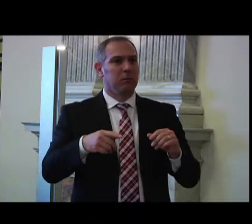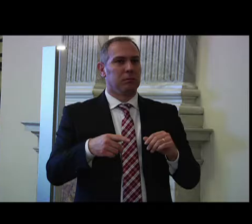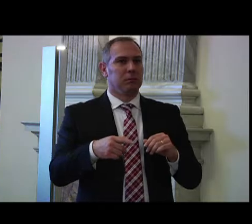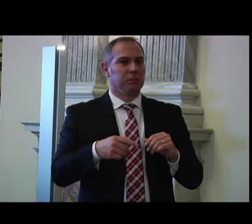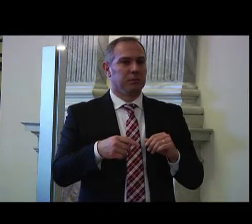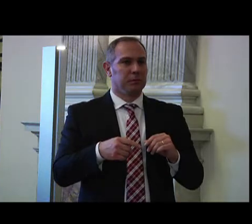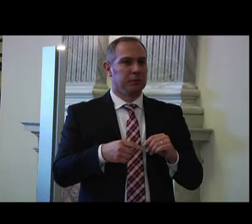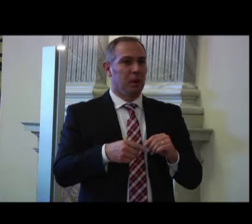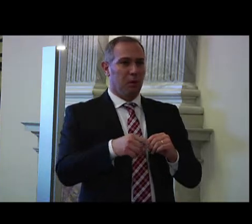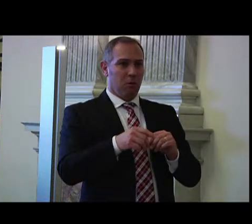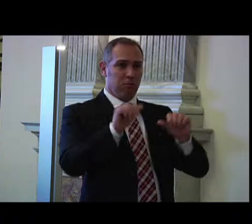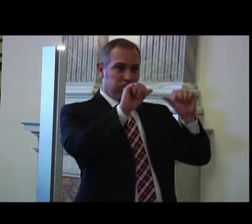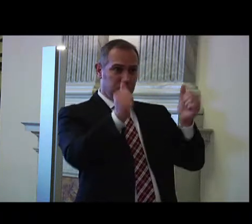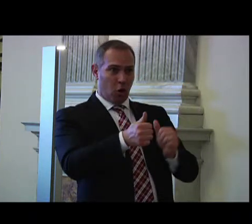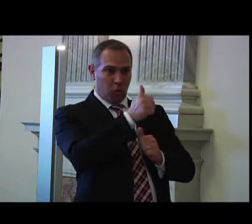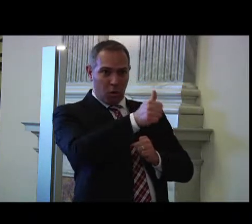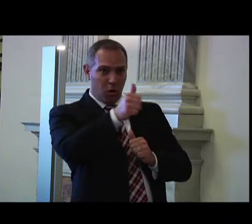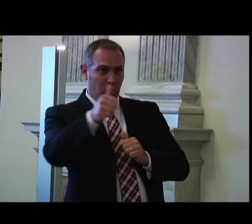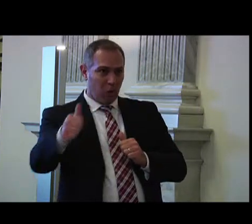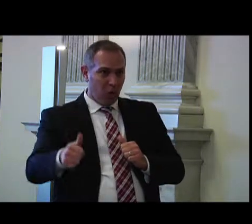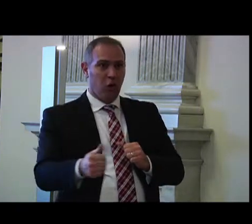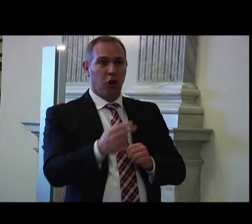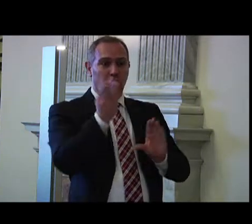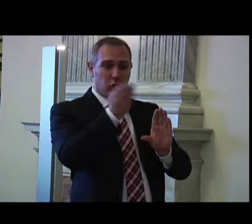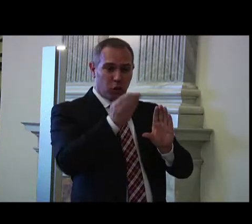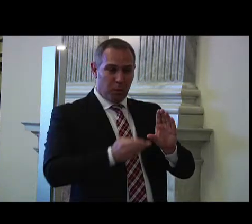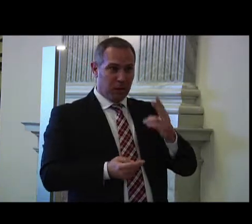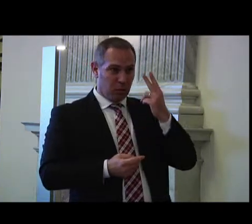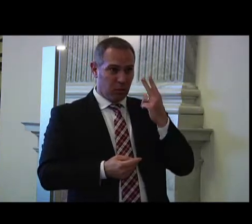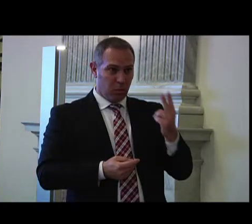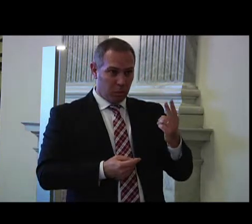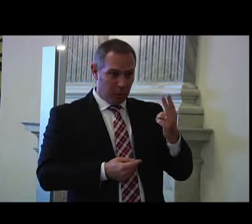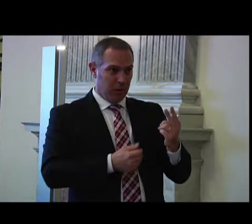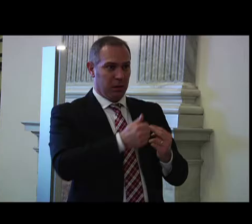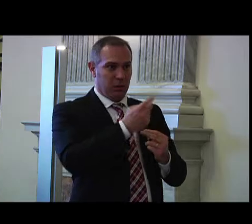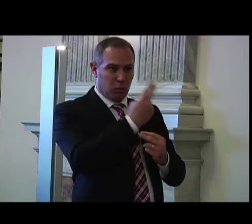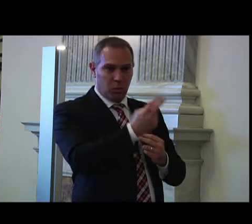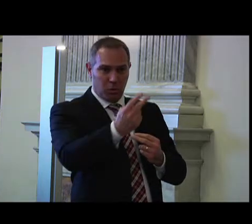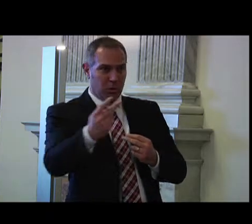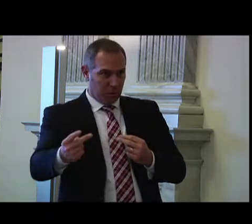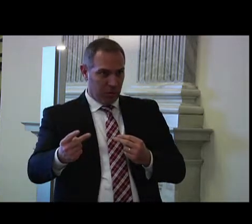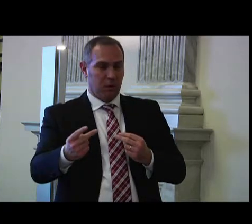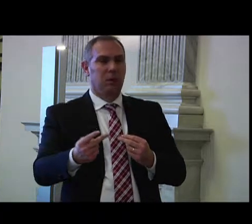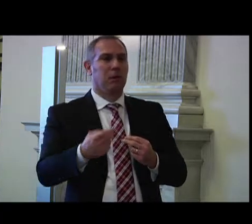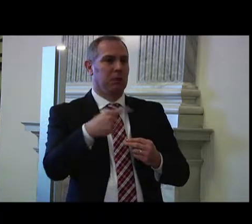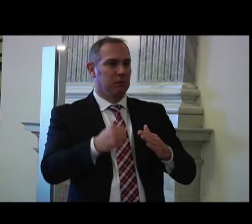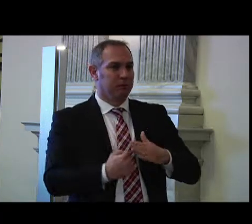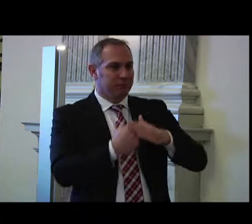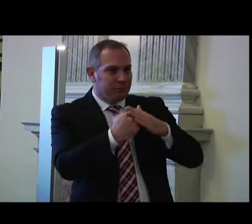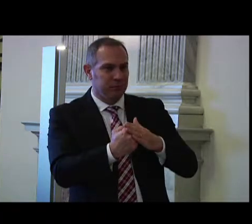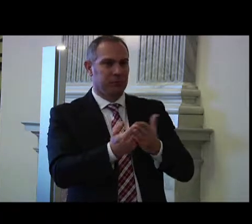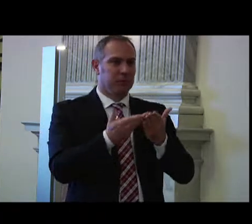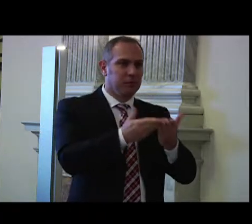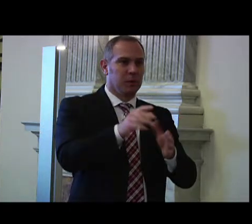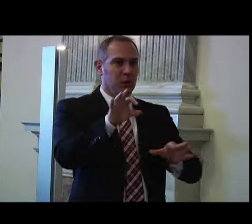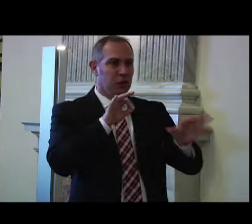MOOC. Per ogni modulo due documenti sono stati, anche qui si è cercato di insomma supportare e aiutare nella scelta